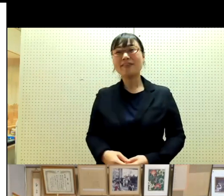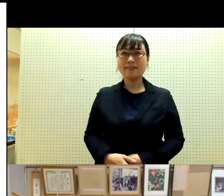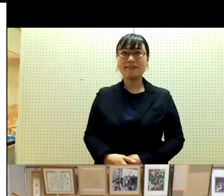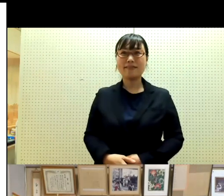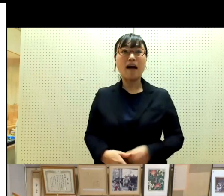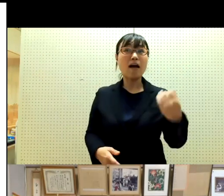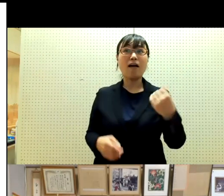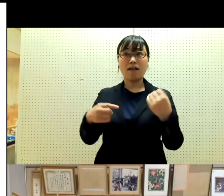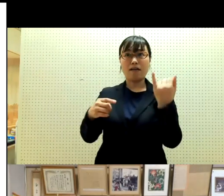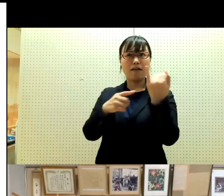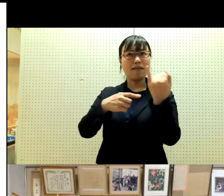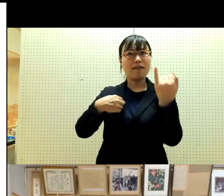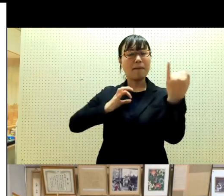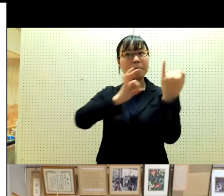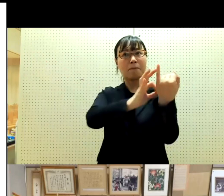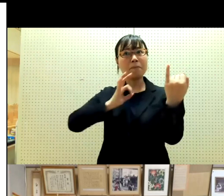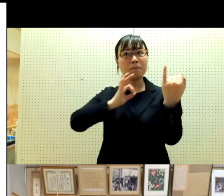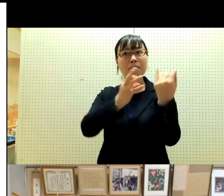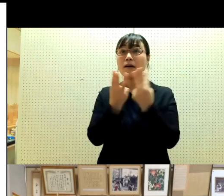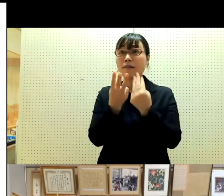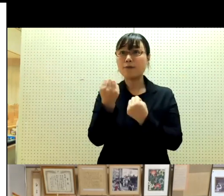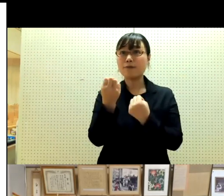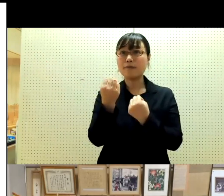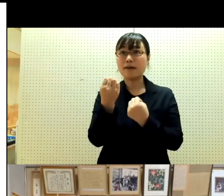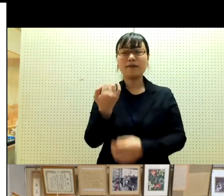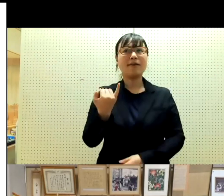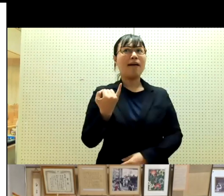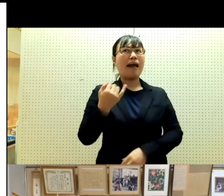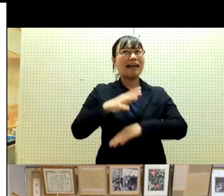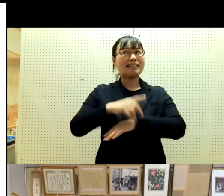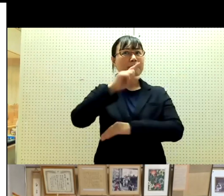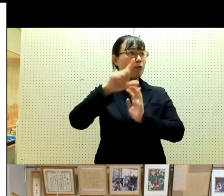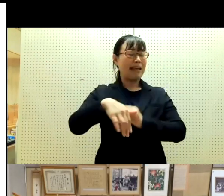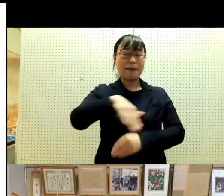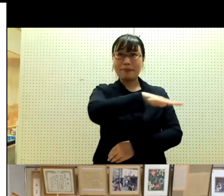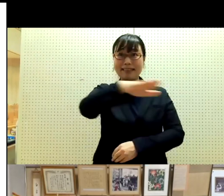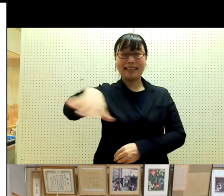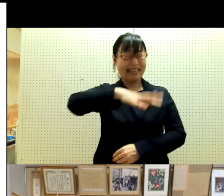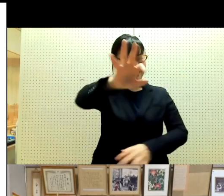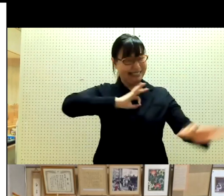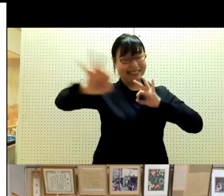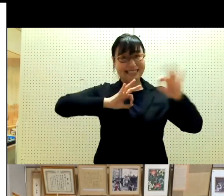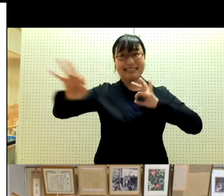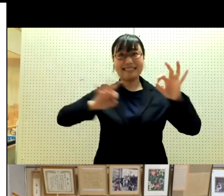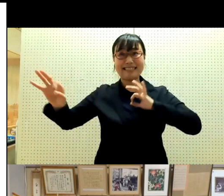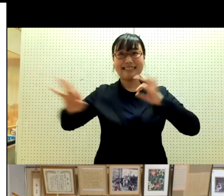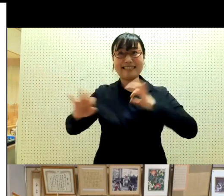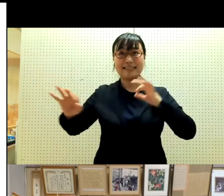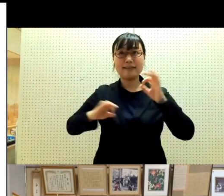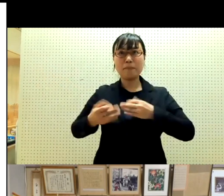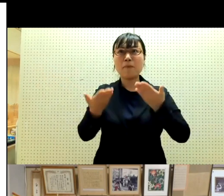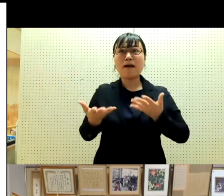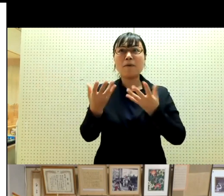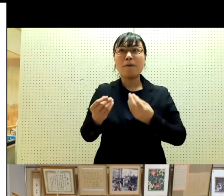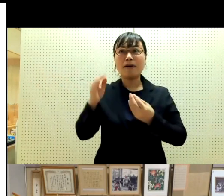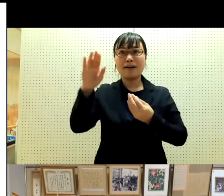取りしたんですかね。 初めの頃本当全員が何通も送ってくれたので、もう放課後になると何十通と届い